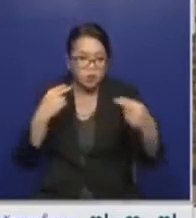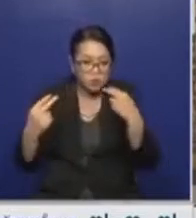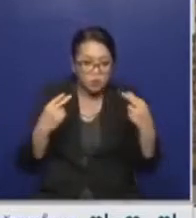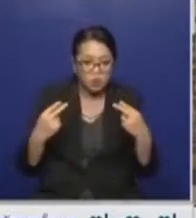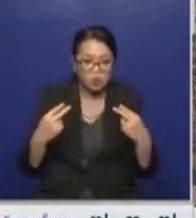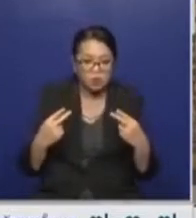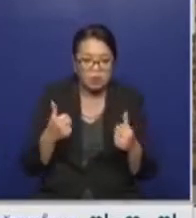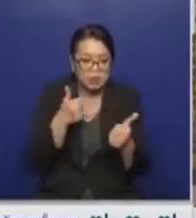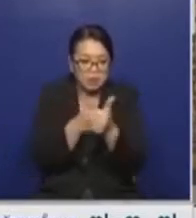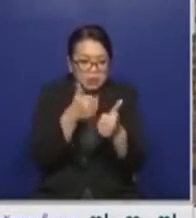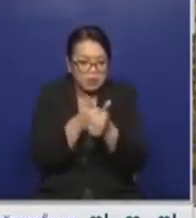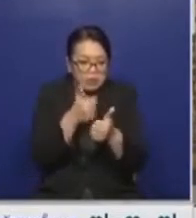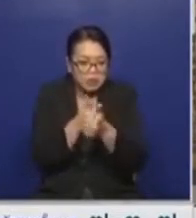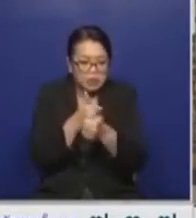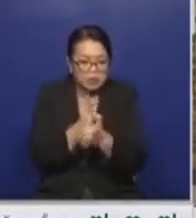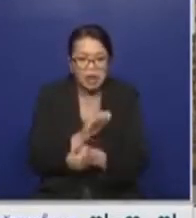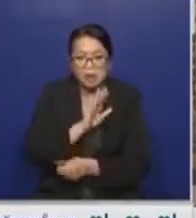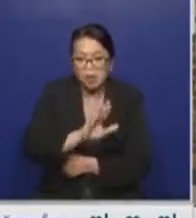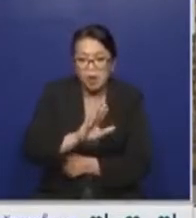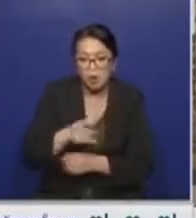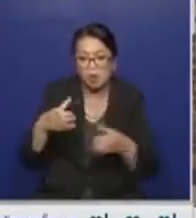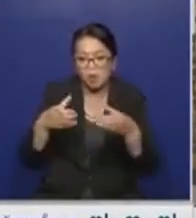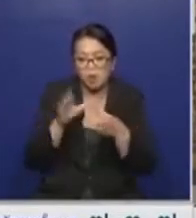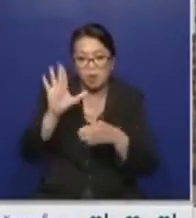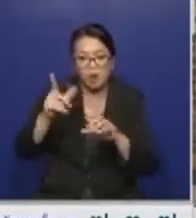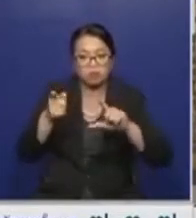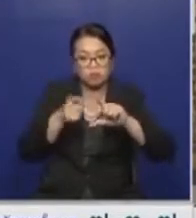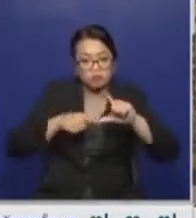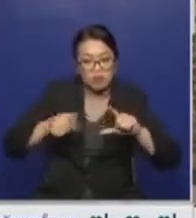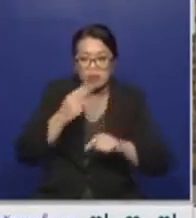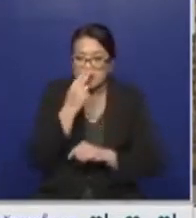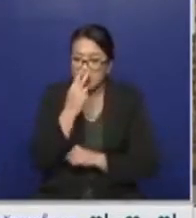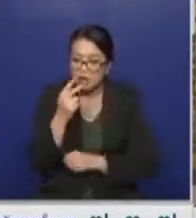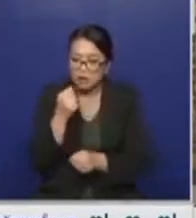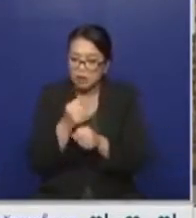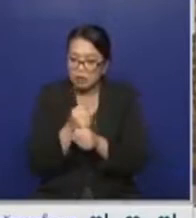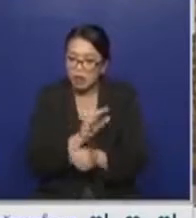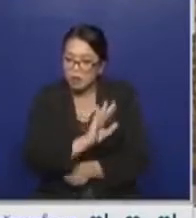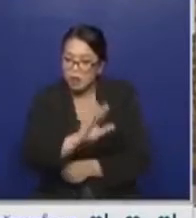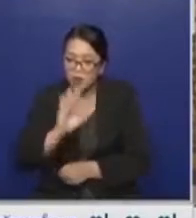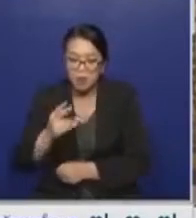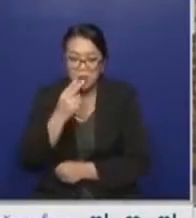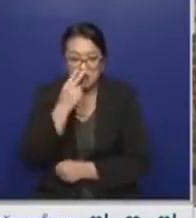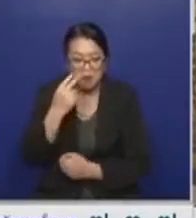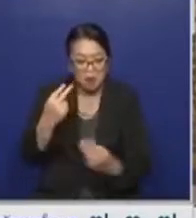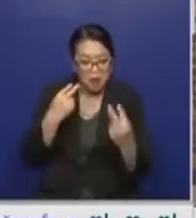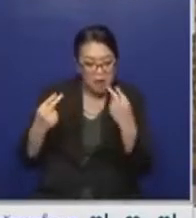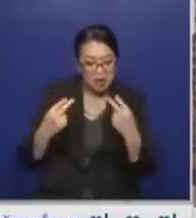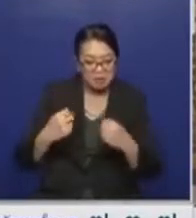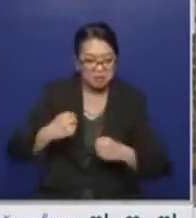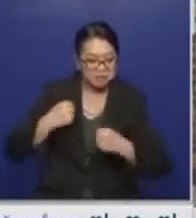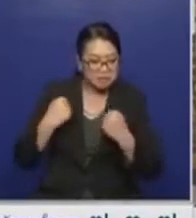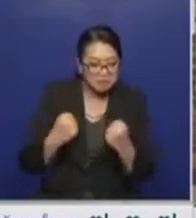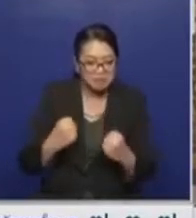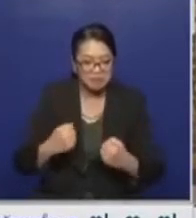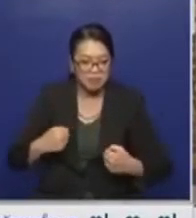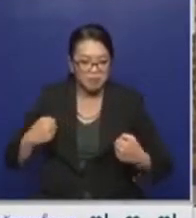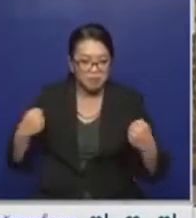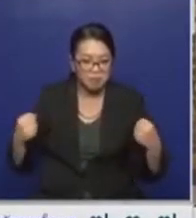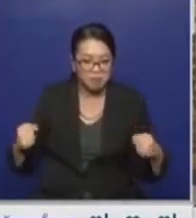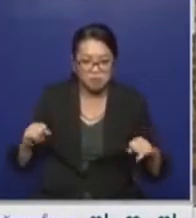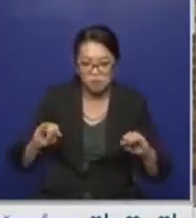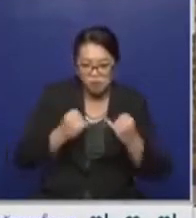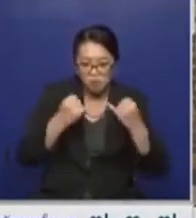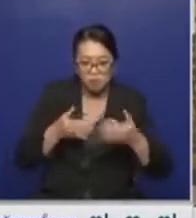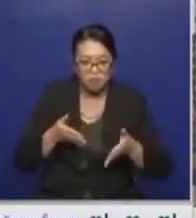ที่ติดตามไลฟ์สดของท่านเนี่ยได้เห็นการทำงานของท่านอย่างชนิดที่เรียกว่ารุนแรงปะทะกับ